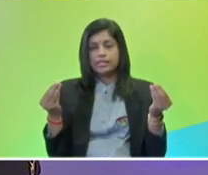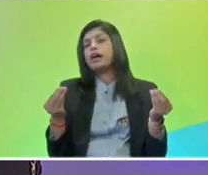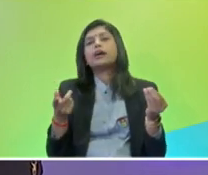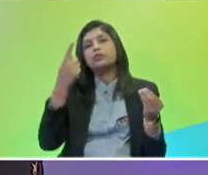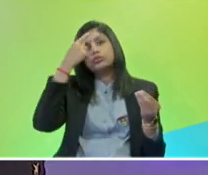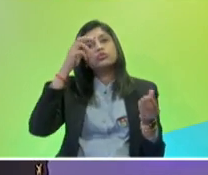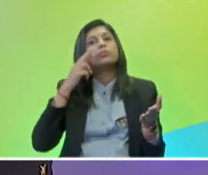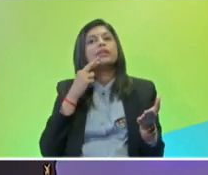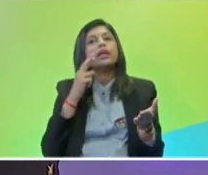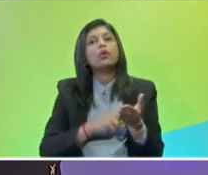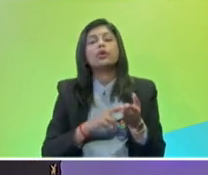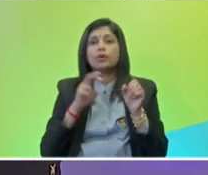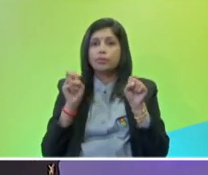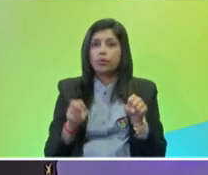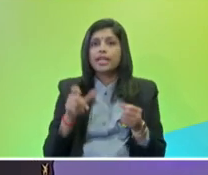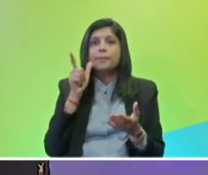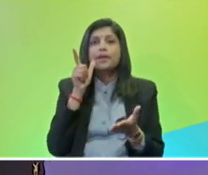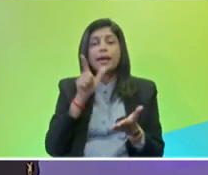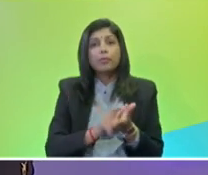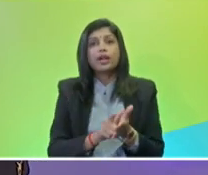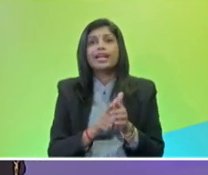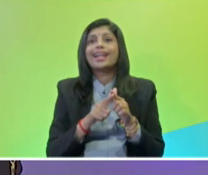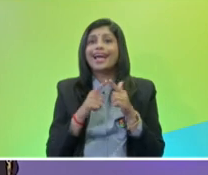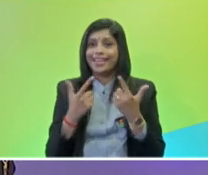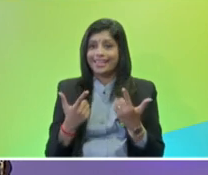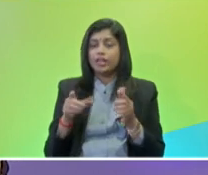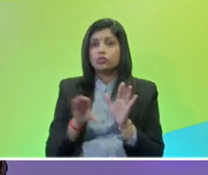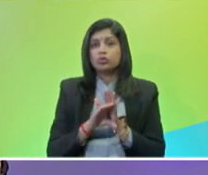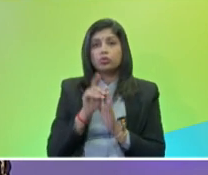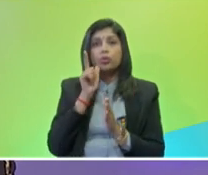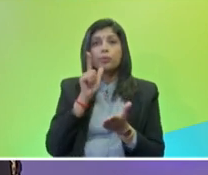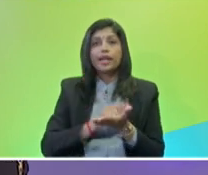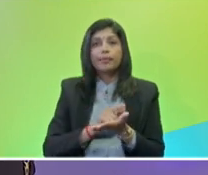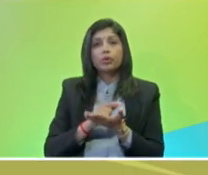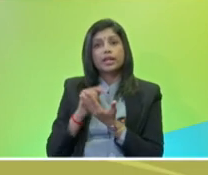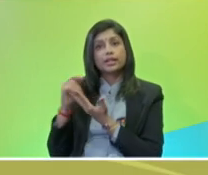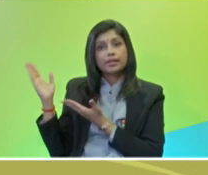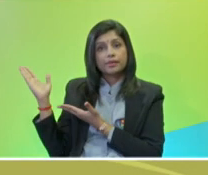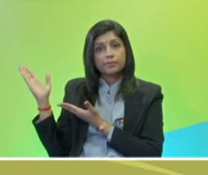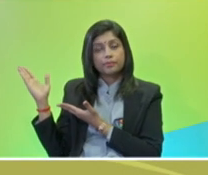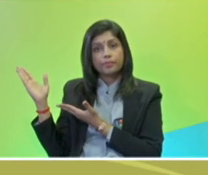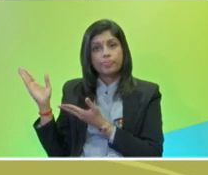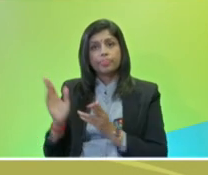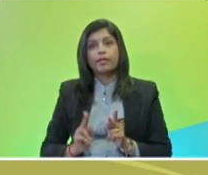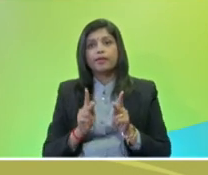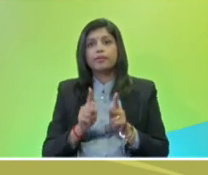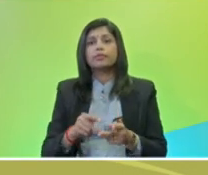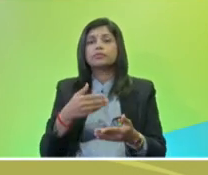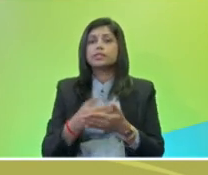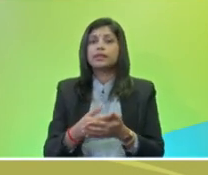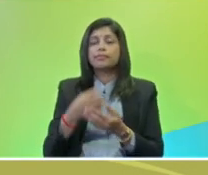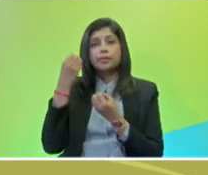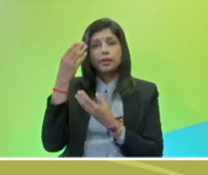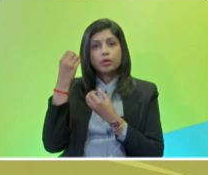pelaporan kita tengok ini adalah contoh laporannya adalah proses menyampai maklumat pembelajaran